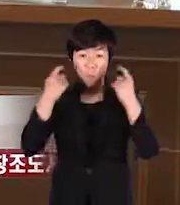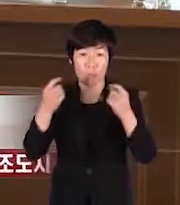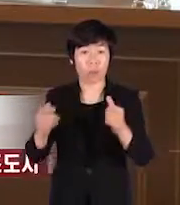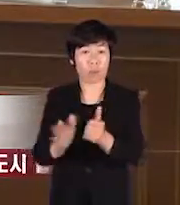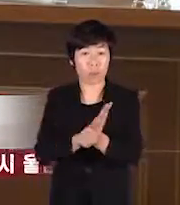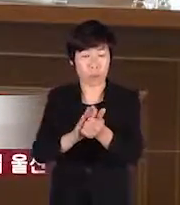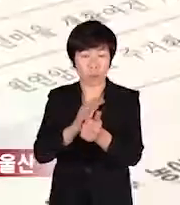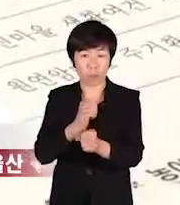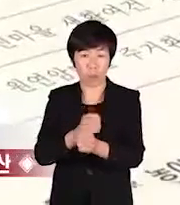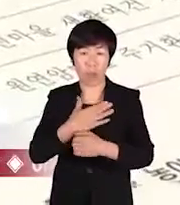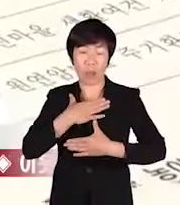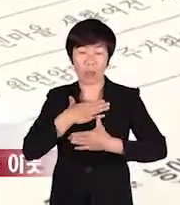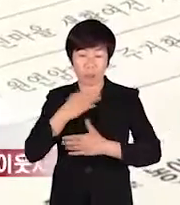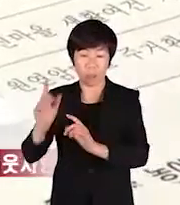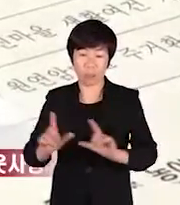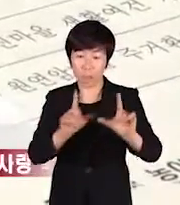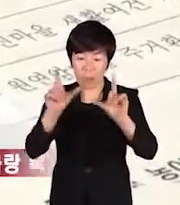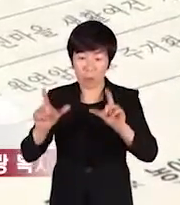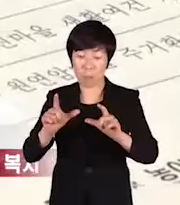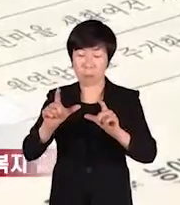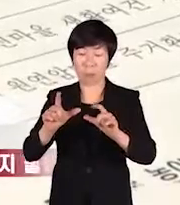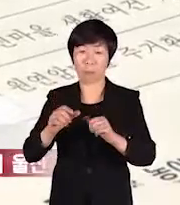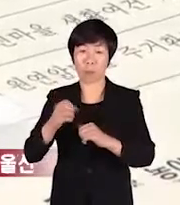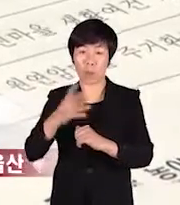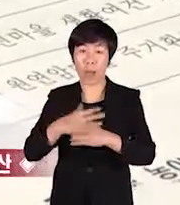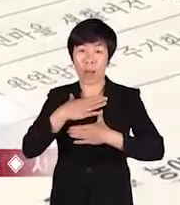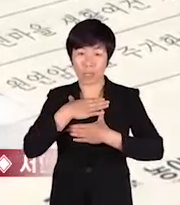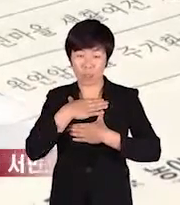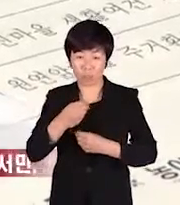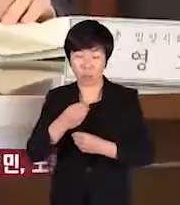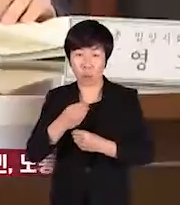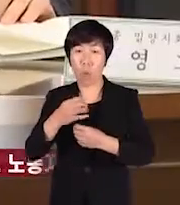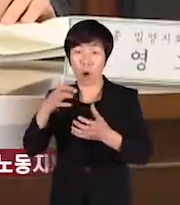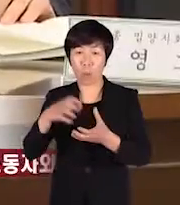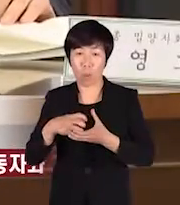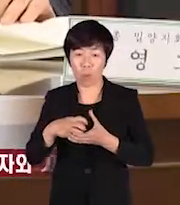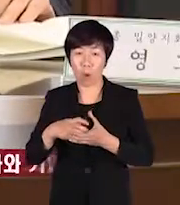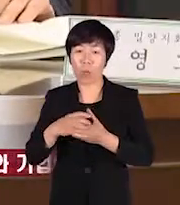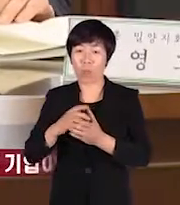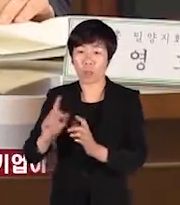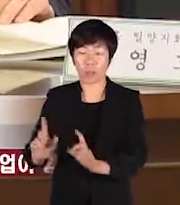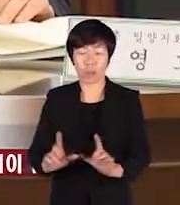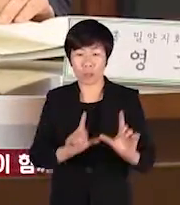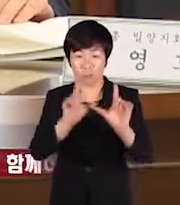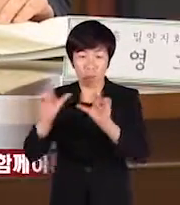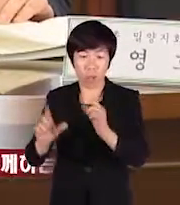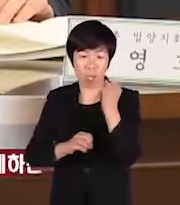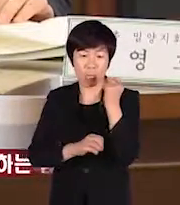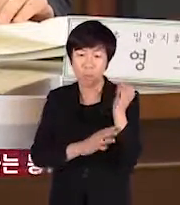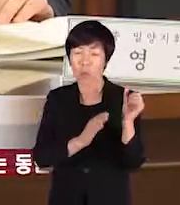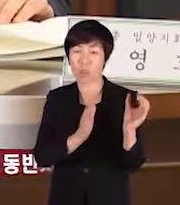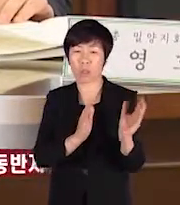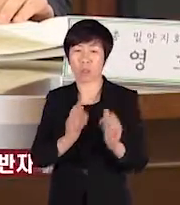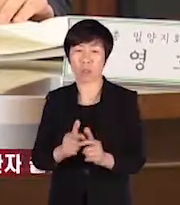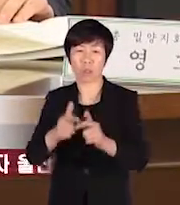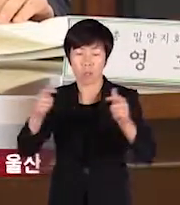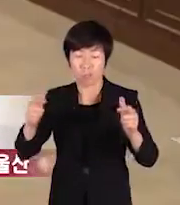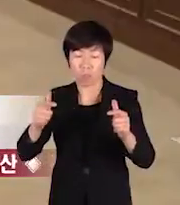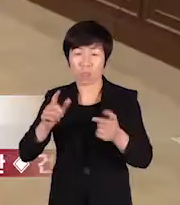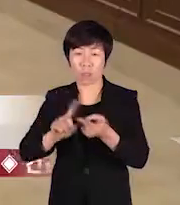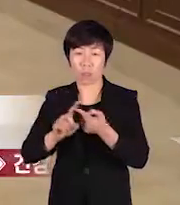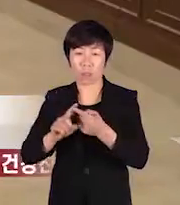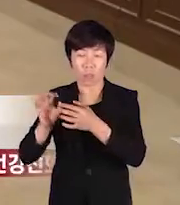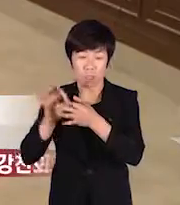안전한 삶의 공간 구축과 안전 확보 및 주택정비 등 생활 인프라를 확충하는 사업을 지속적으로